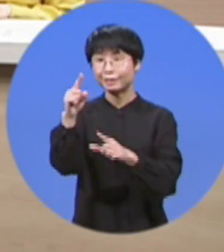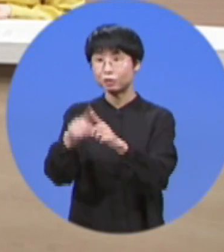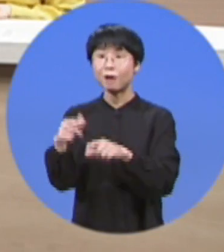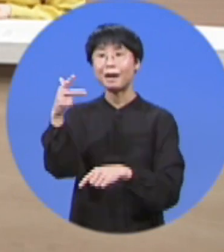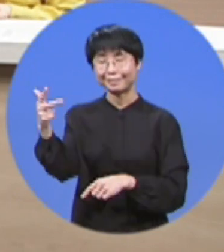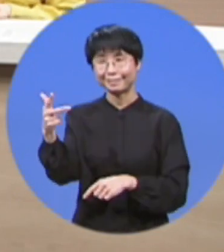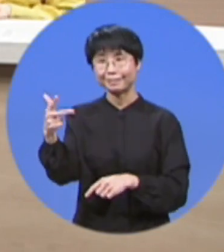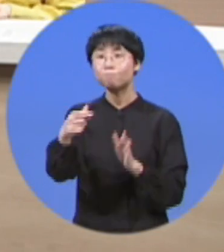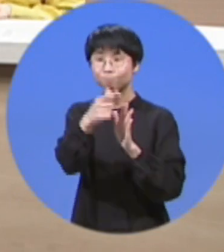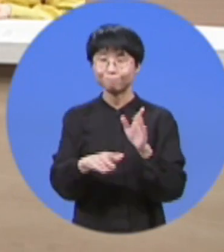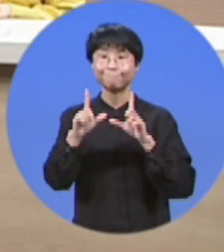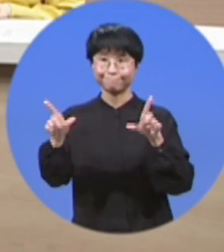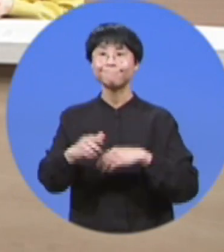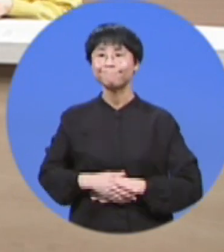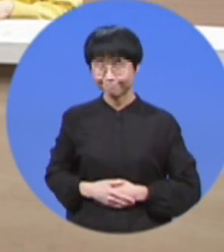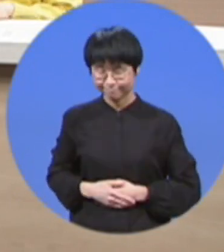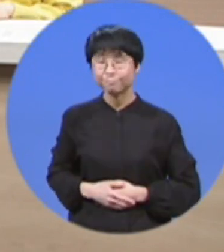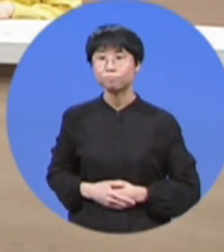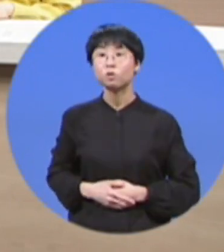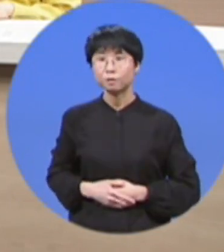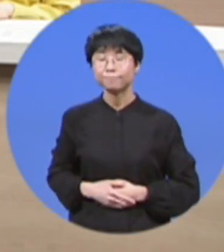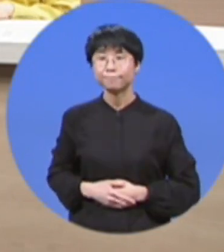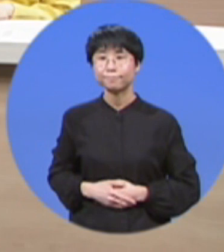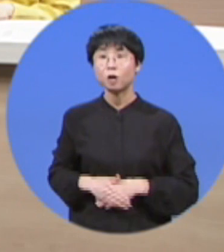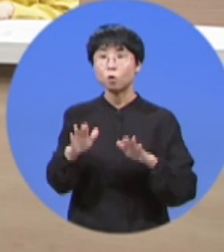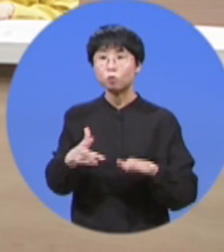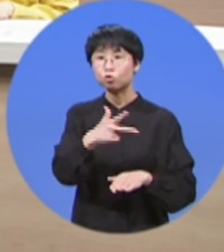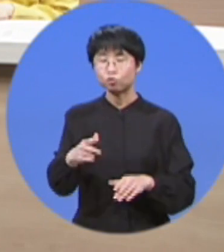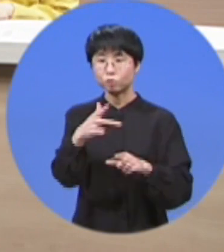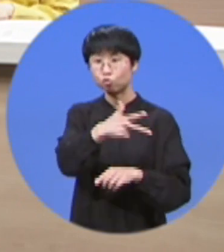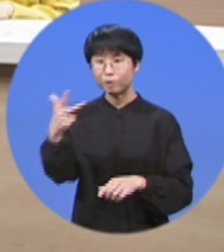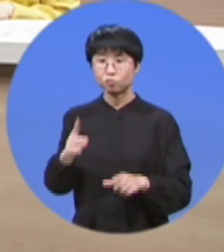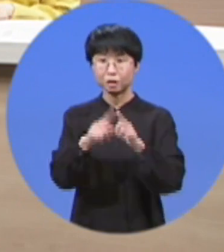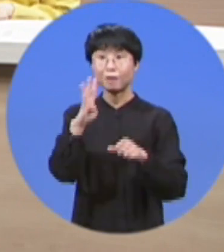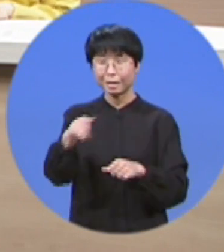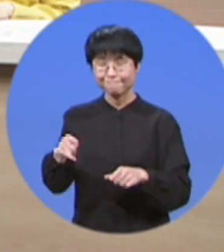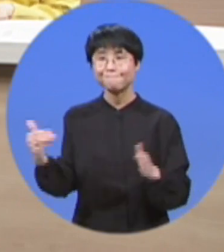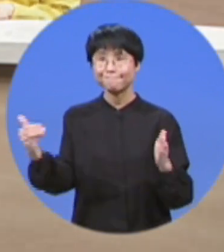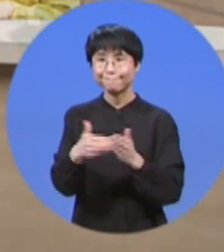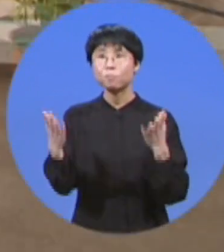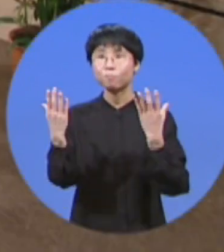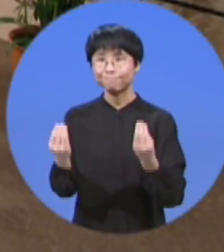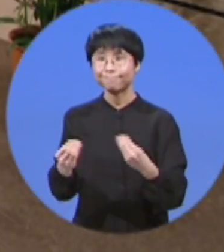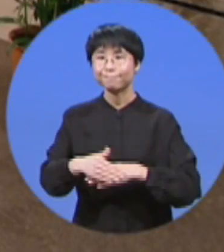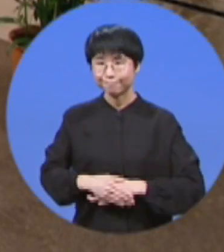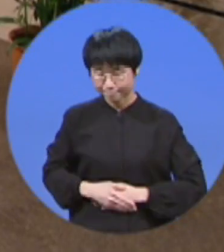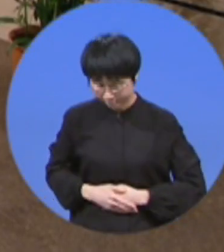市と題してお送りします。それでは今週のウィークリー千葉県、この辺りで失礼いたします。